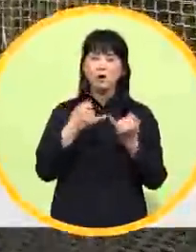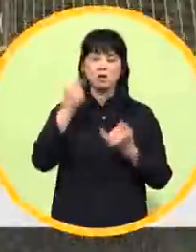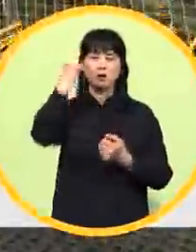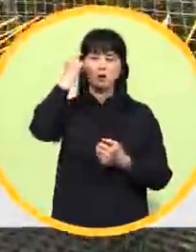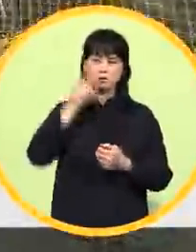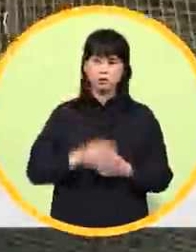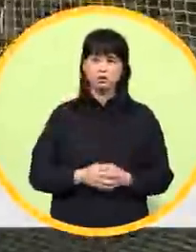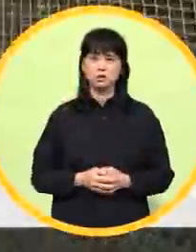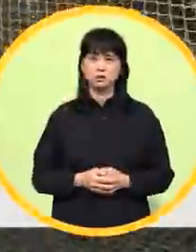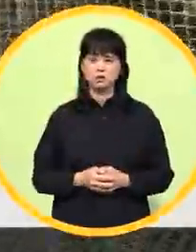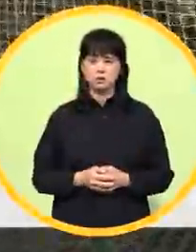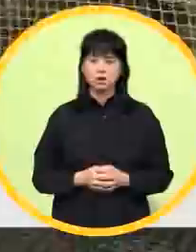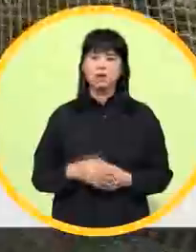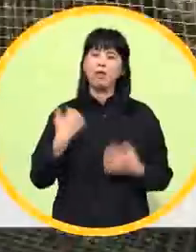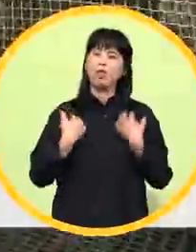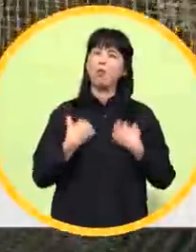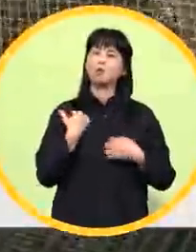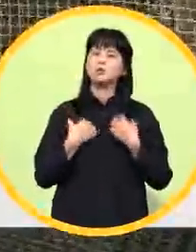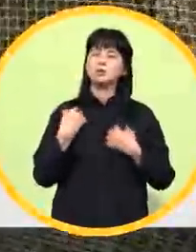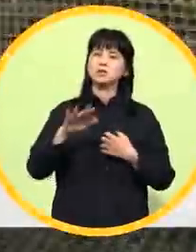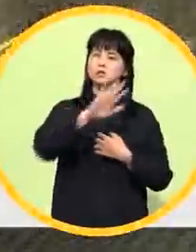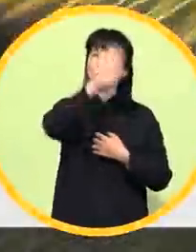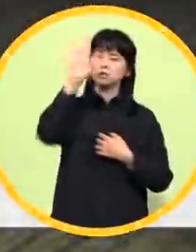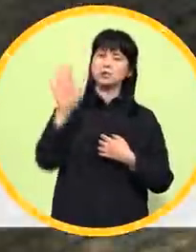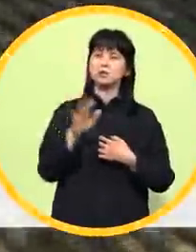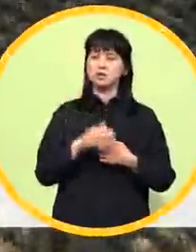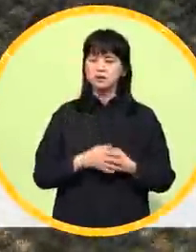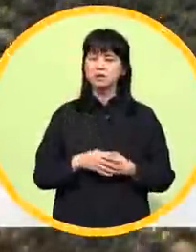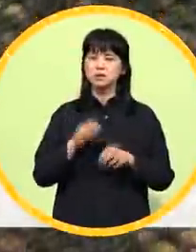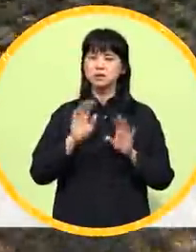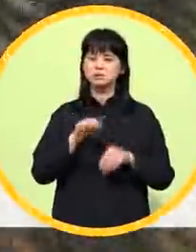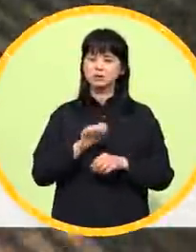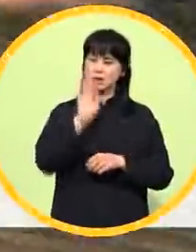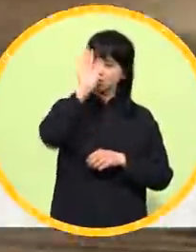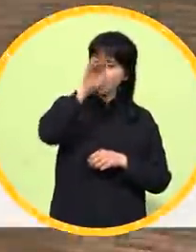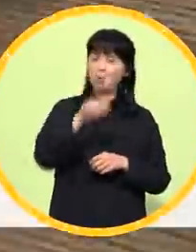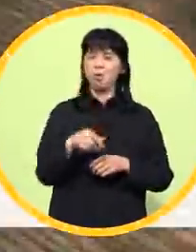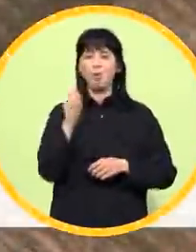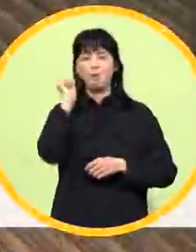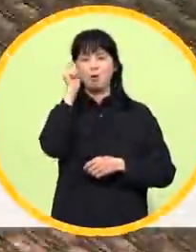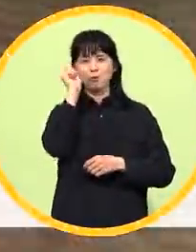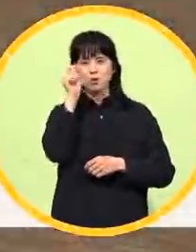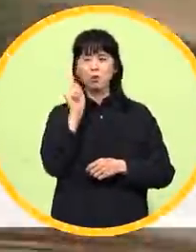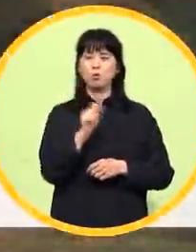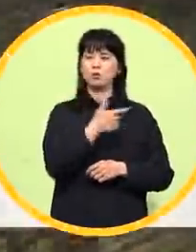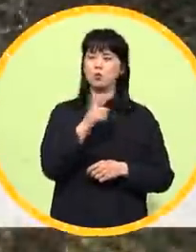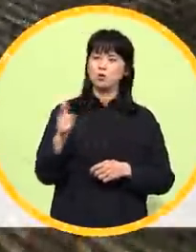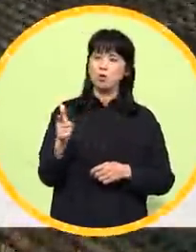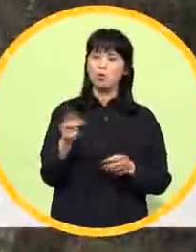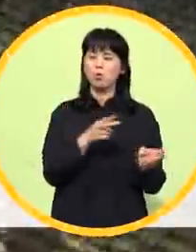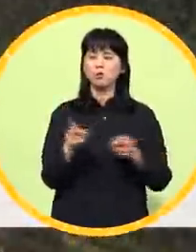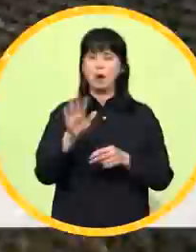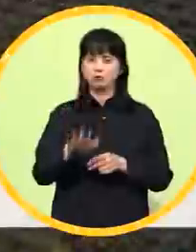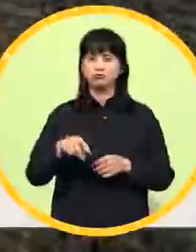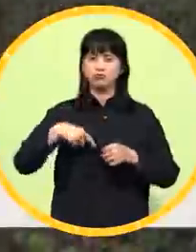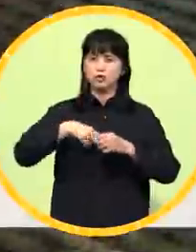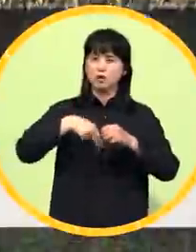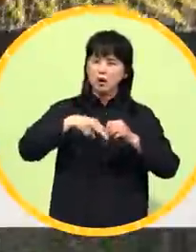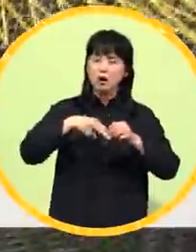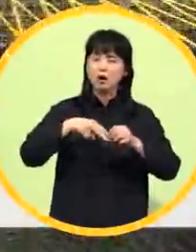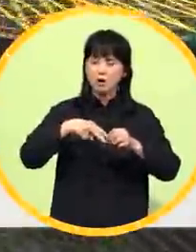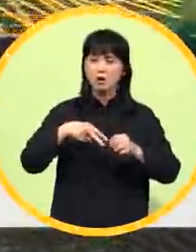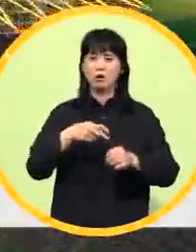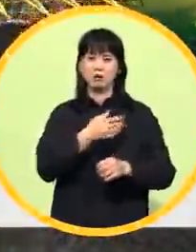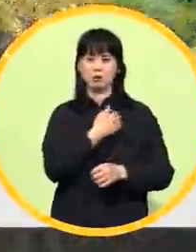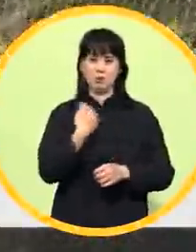なすごい楽しい空間猫バスケット型とパトヴィントンとかね思っちゃうあと可能